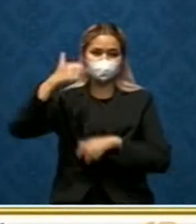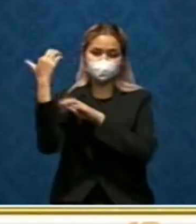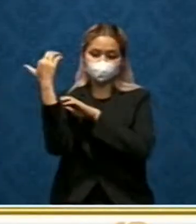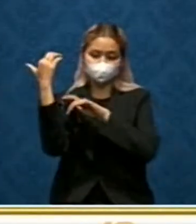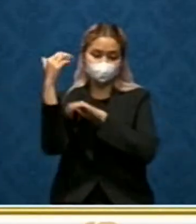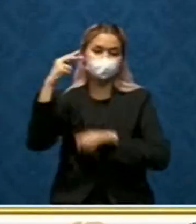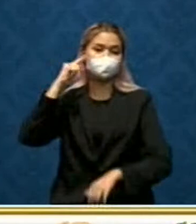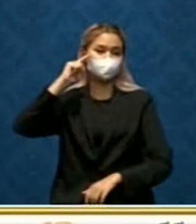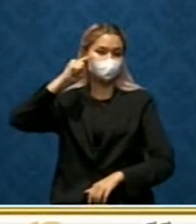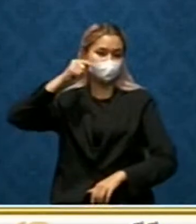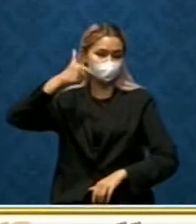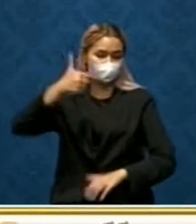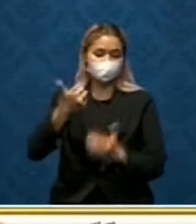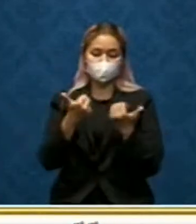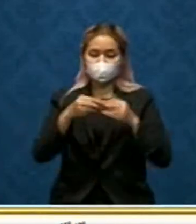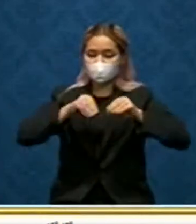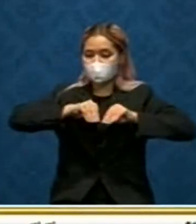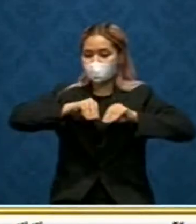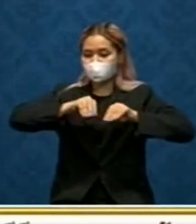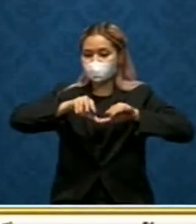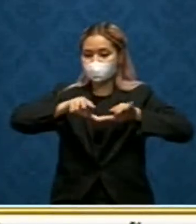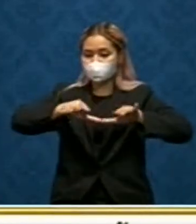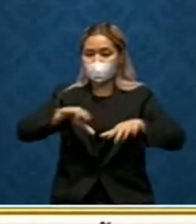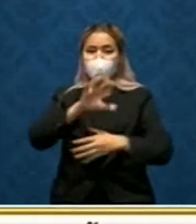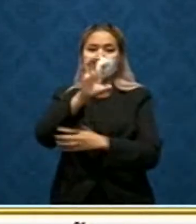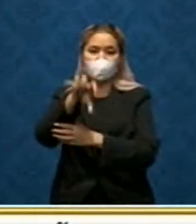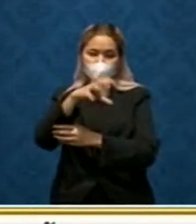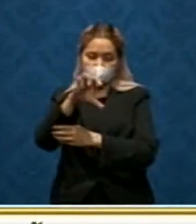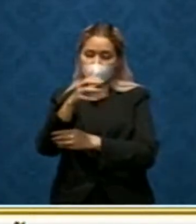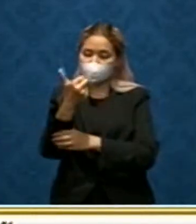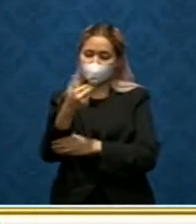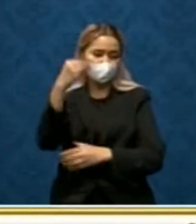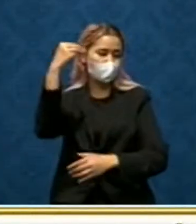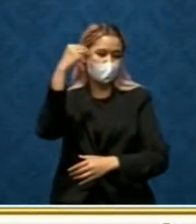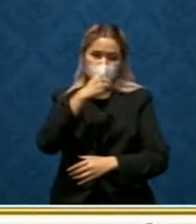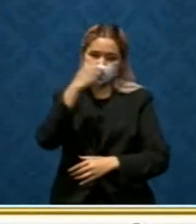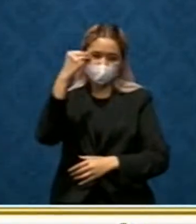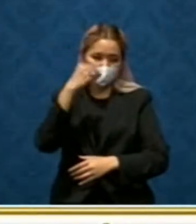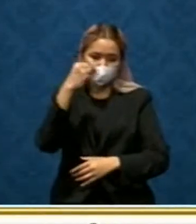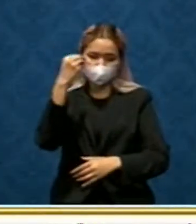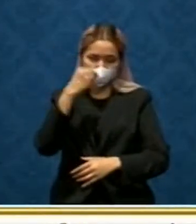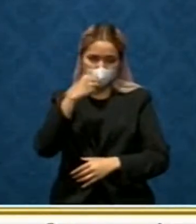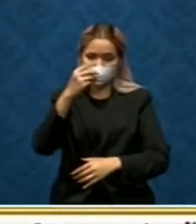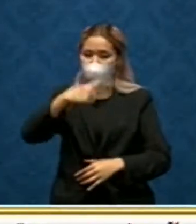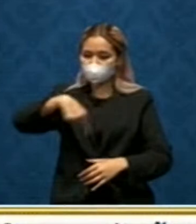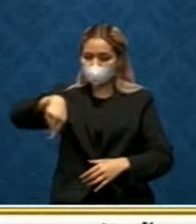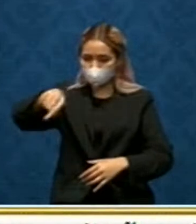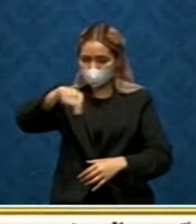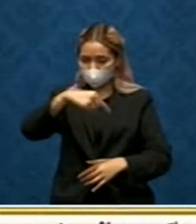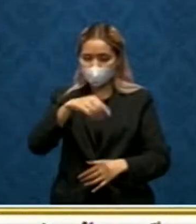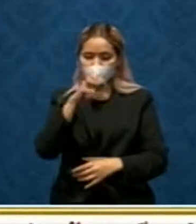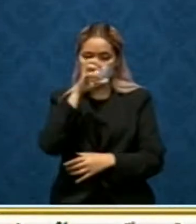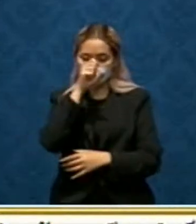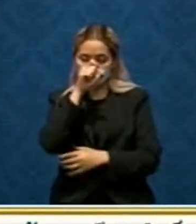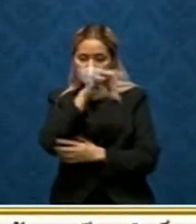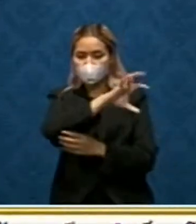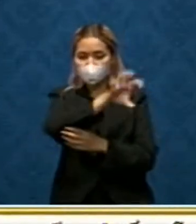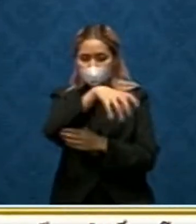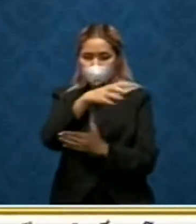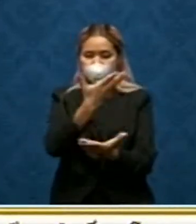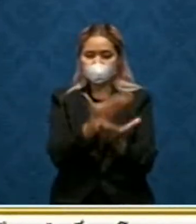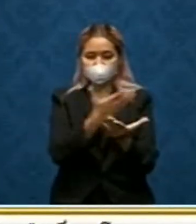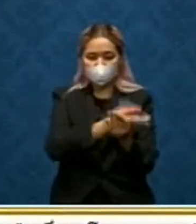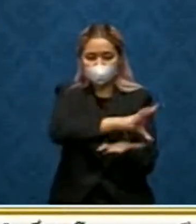วาดหนัก ทุกวันโดนกับแบทุกคนเมืองไทยนิด ดูดเงินดูดทองออกไป